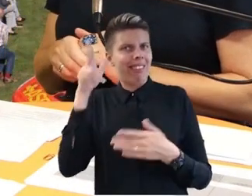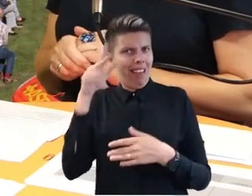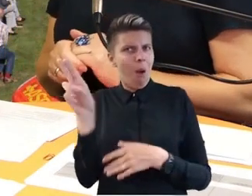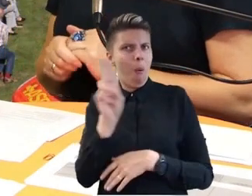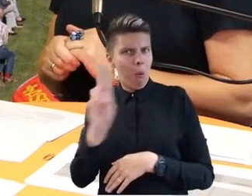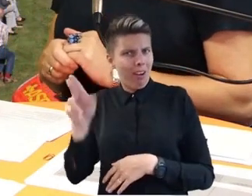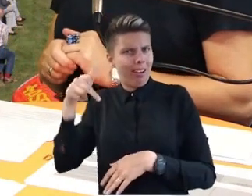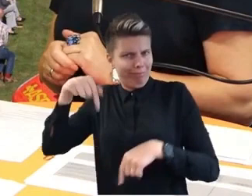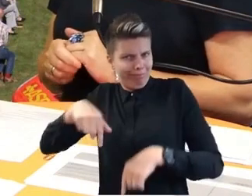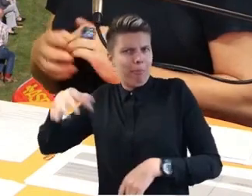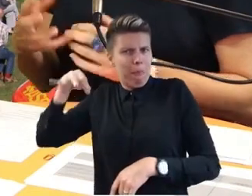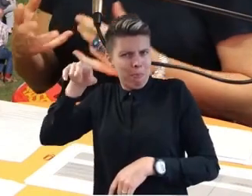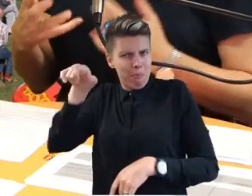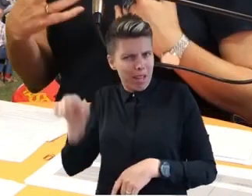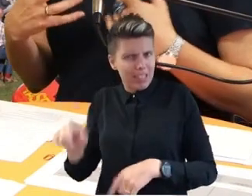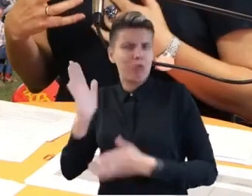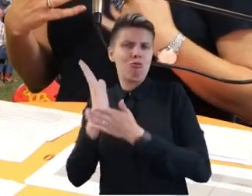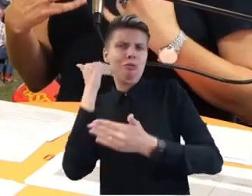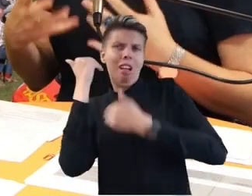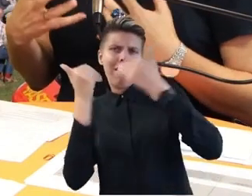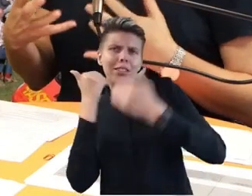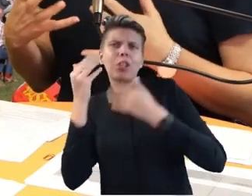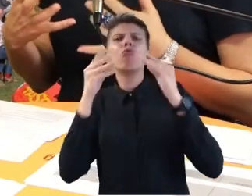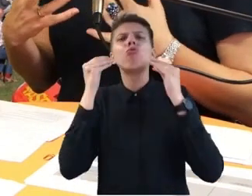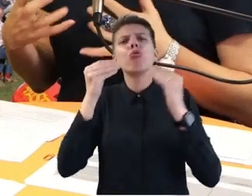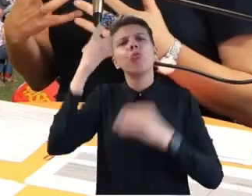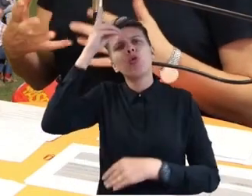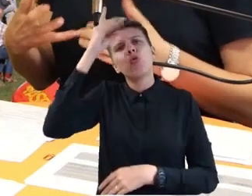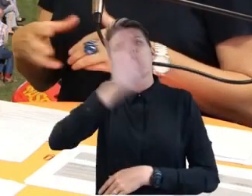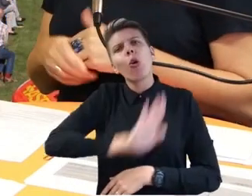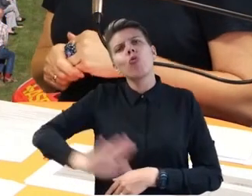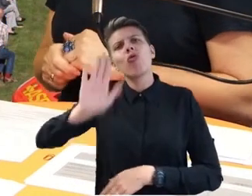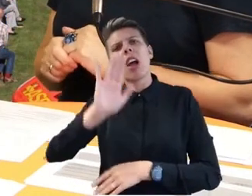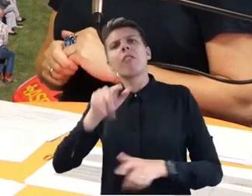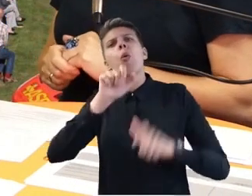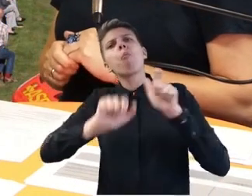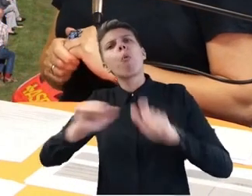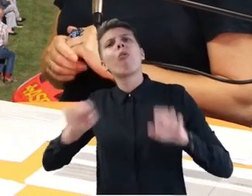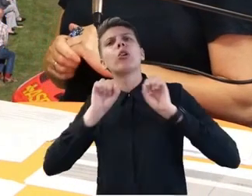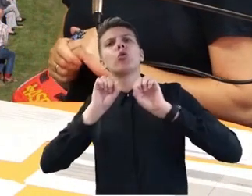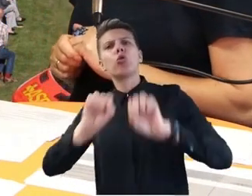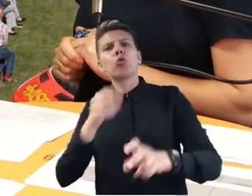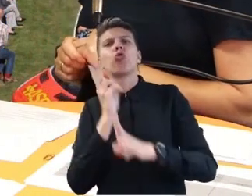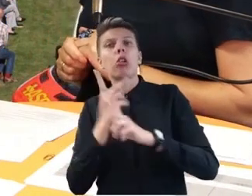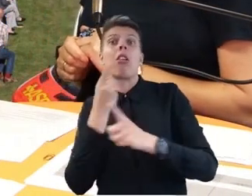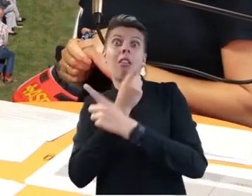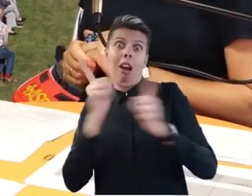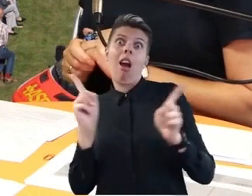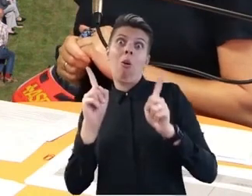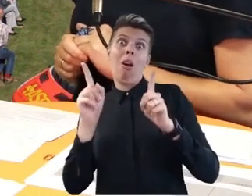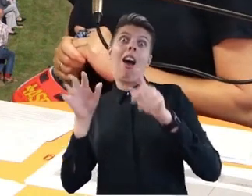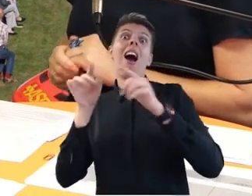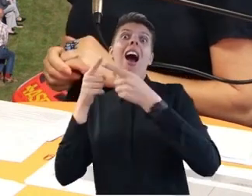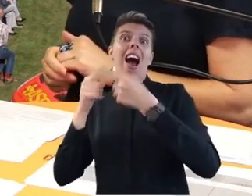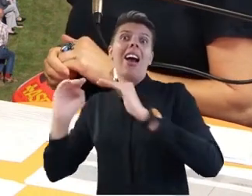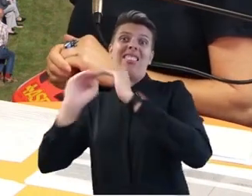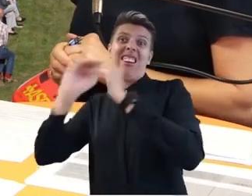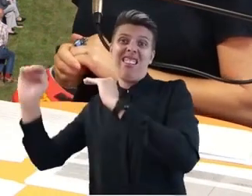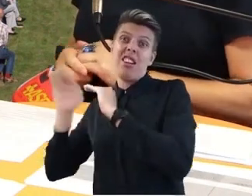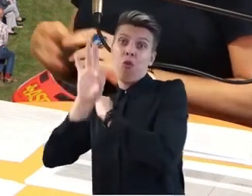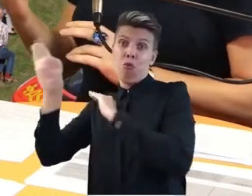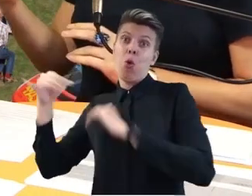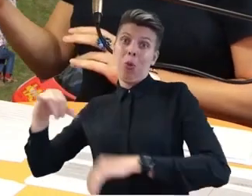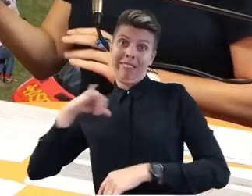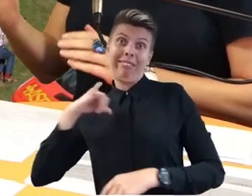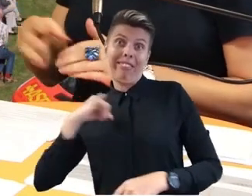engagieren und das deutsche bevölkerung schutzstandard eben auch sehr gefragt ist im ausland das finde ich auch sehr